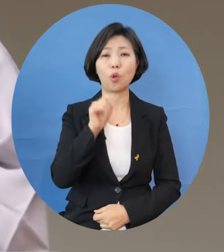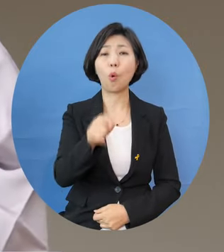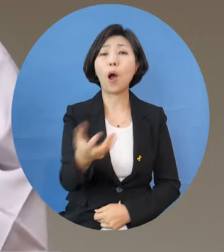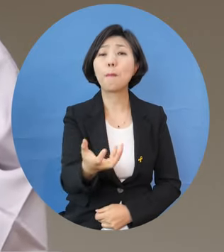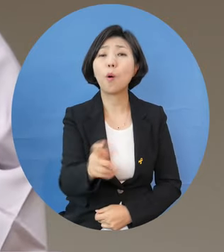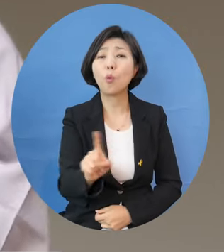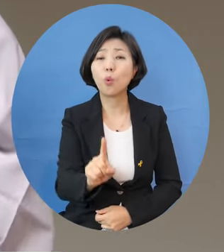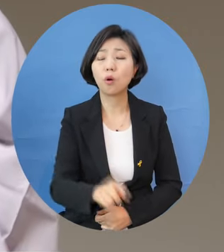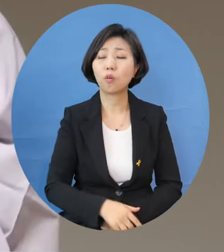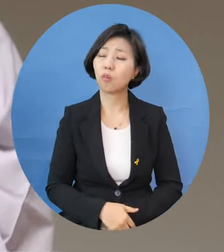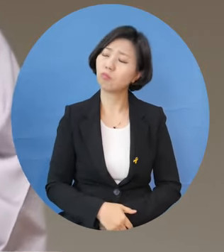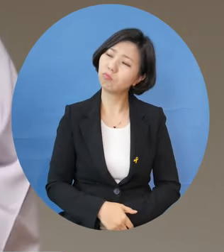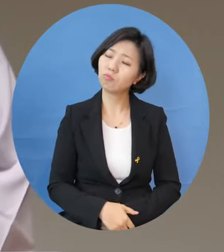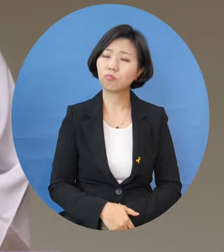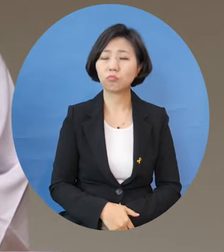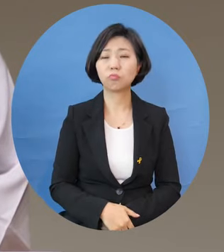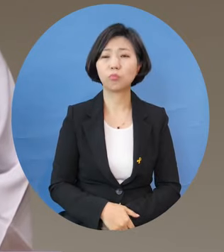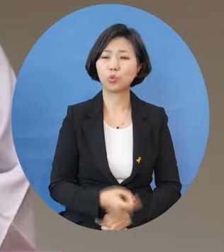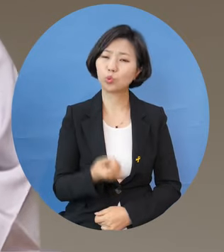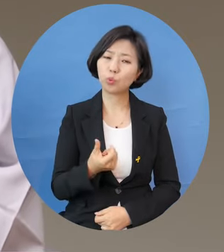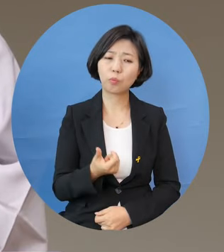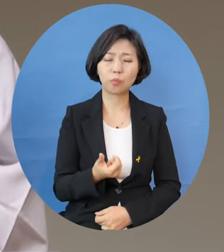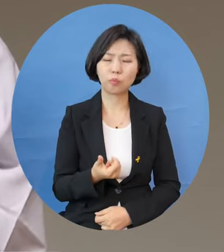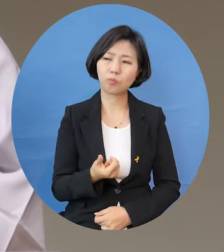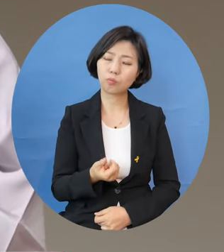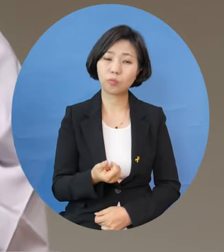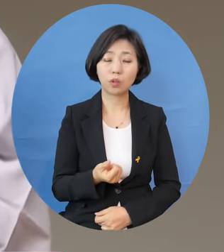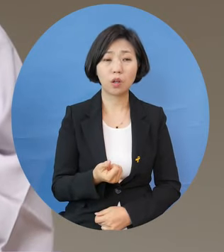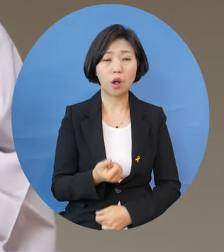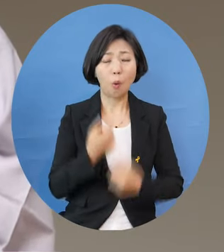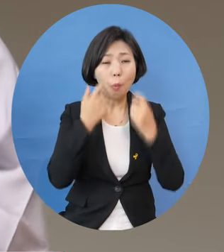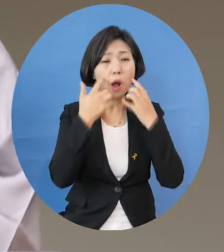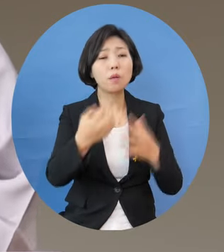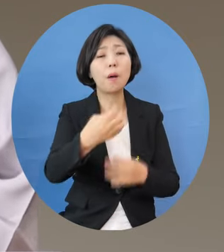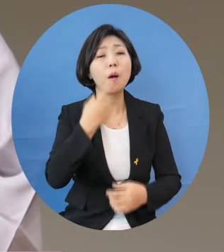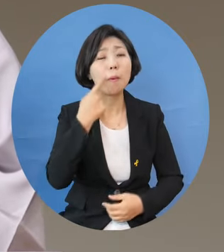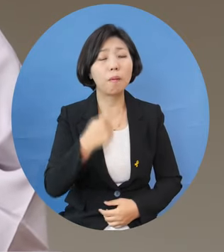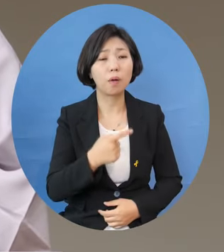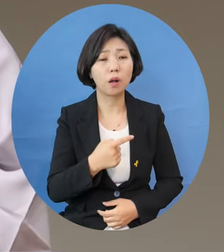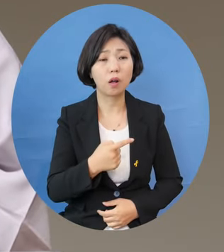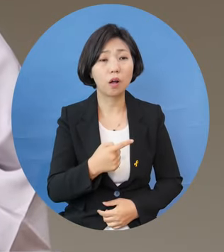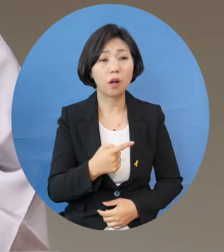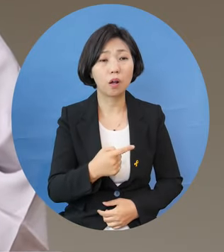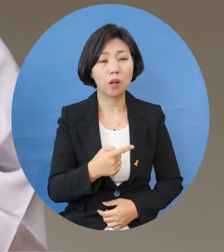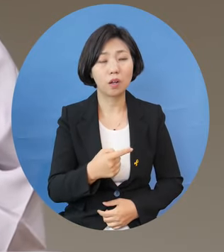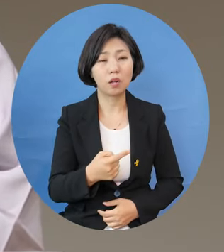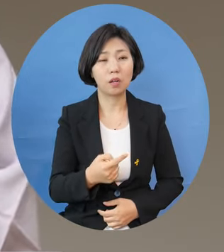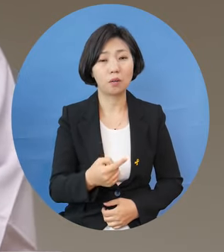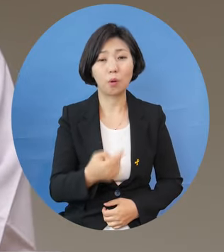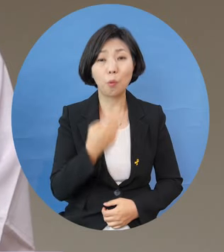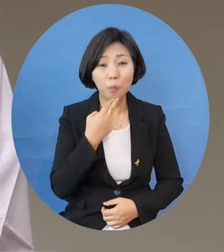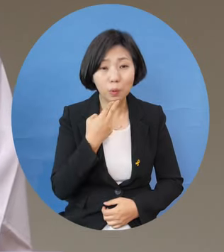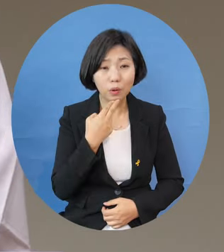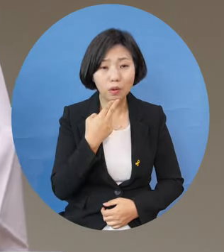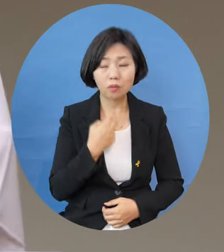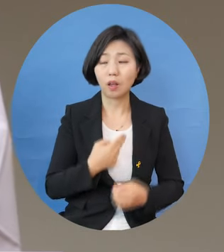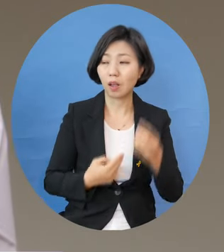너 어디 아프니? 뭐 좀 이래. 어디 확실히 얘기해 봐. 별로 없지. 예. 그럼 건강한 거예요.